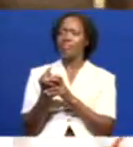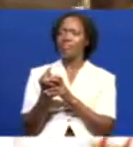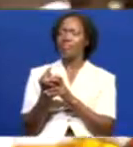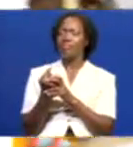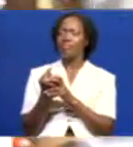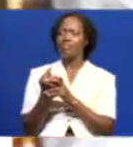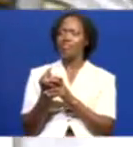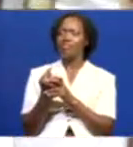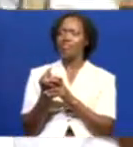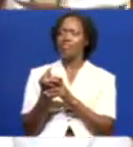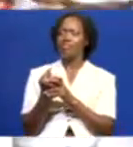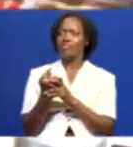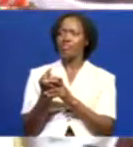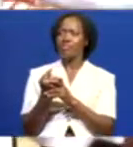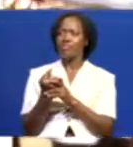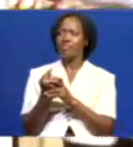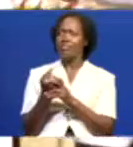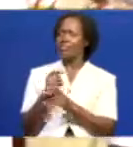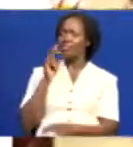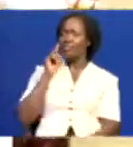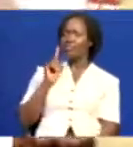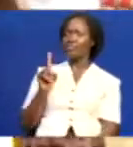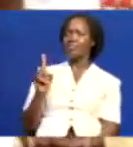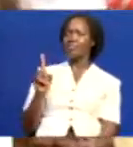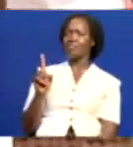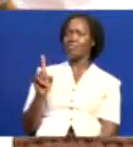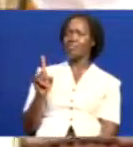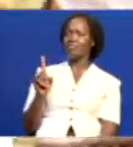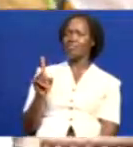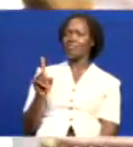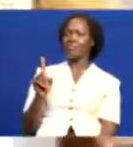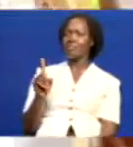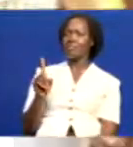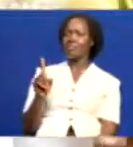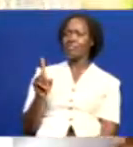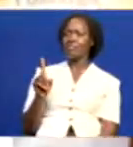Turuke tena na wenzetu wa Narok.